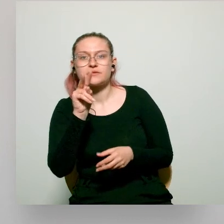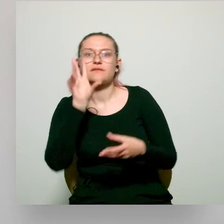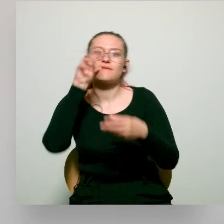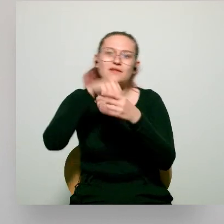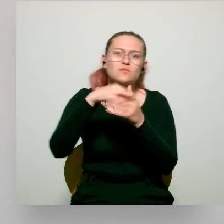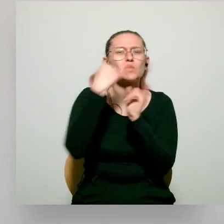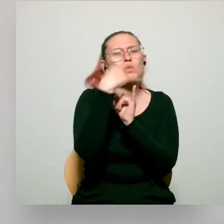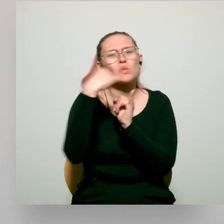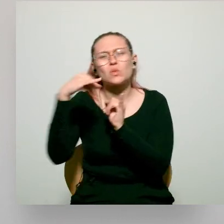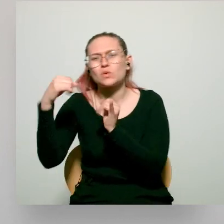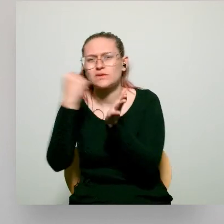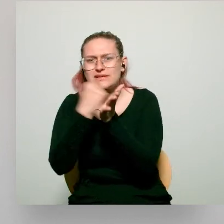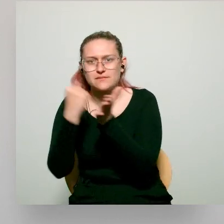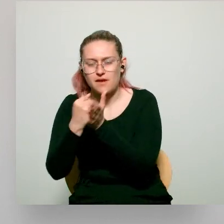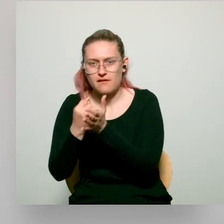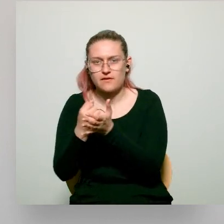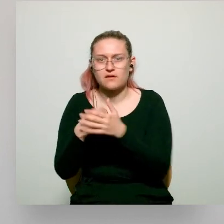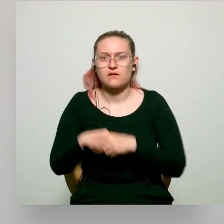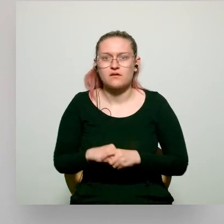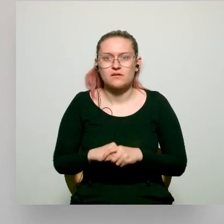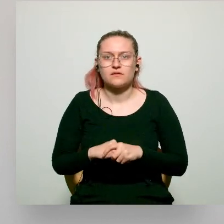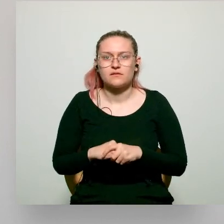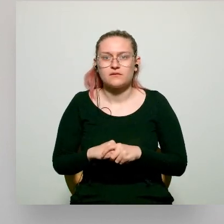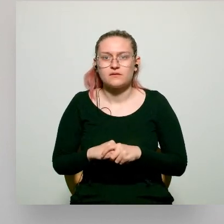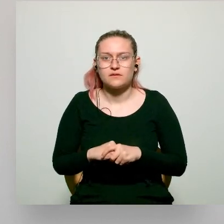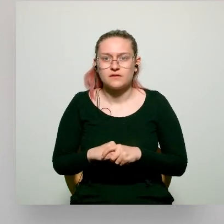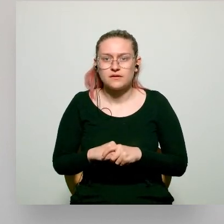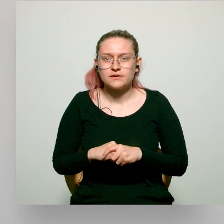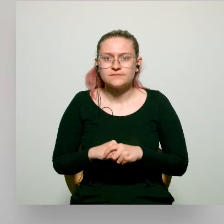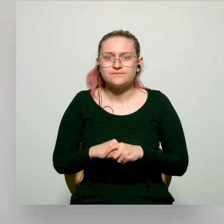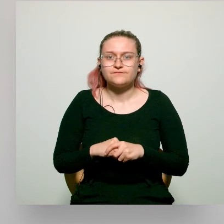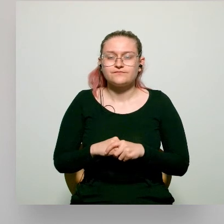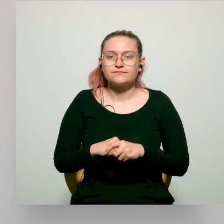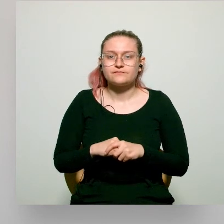i byli w stanie powrócić do bardziej realistycznego